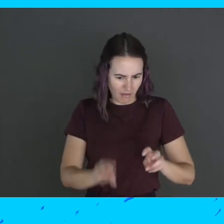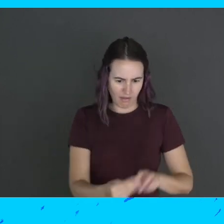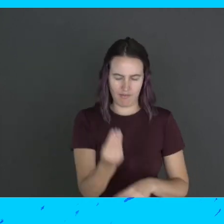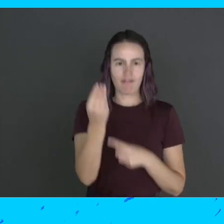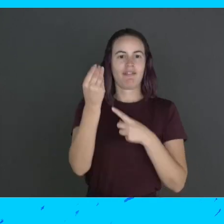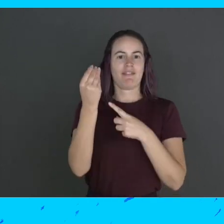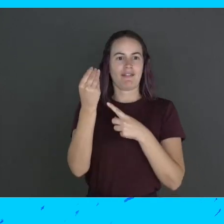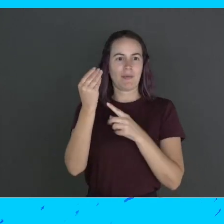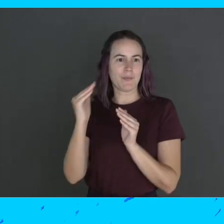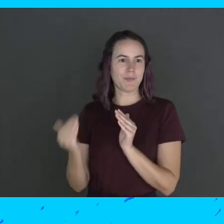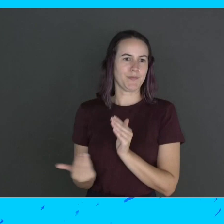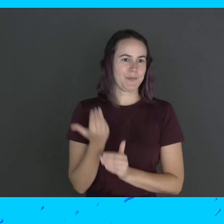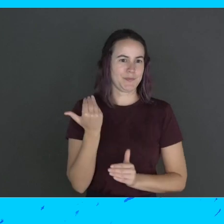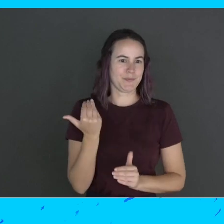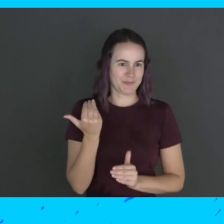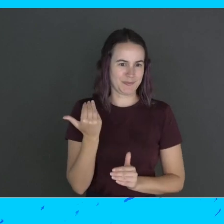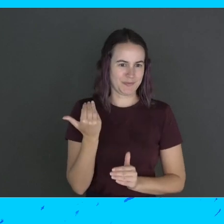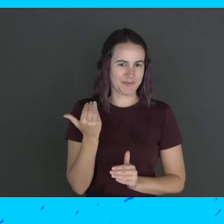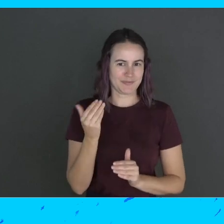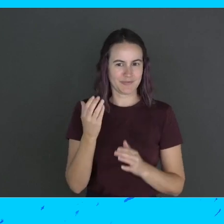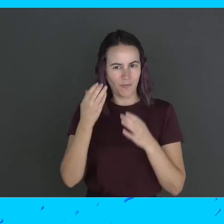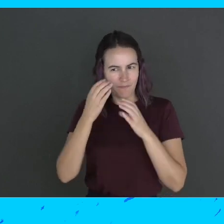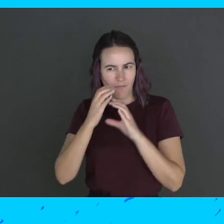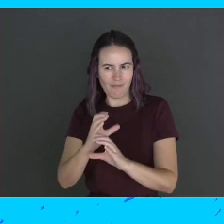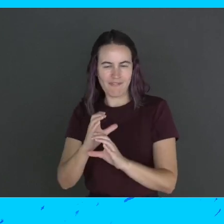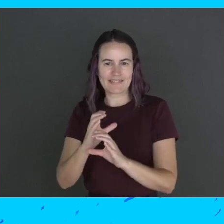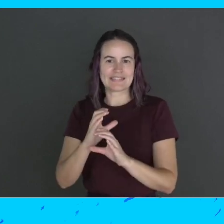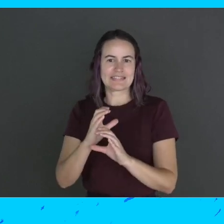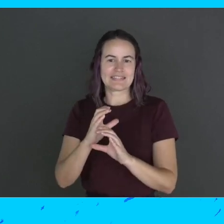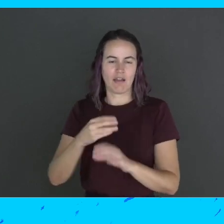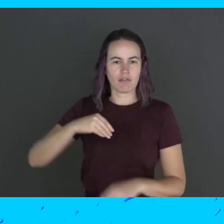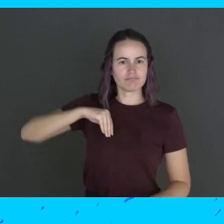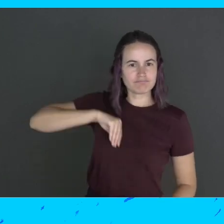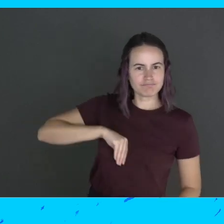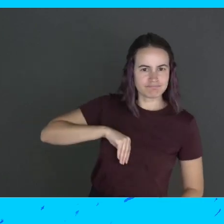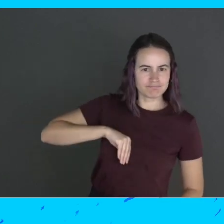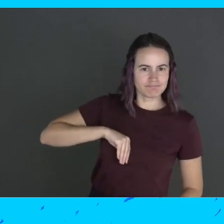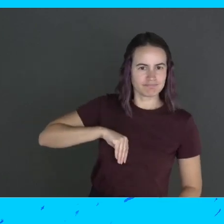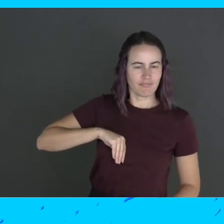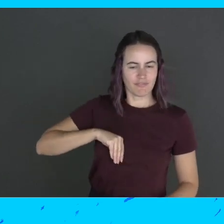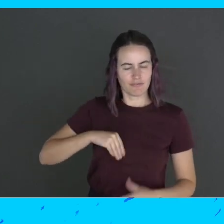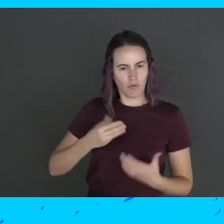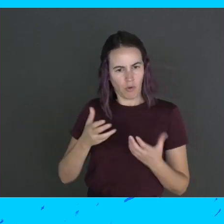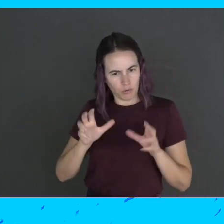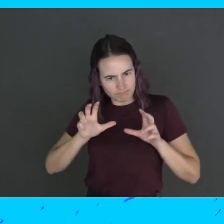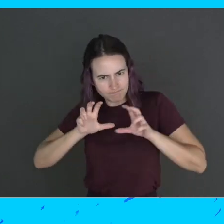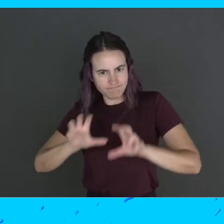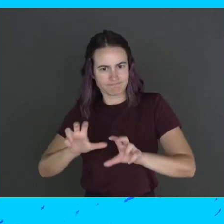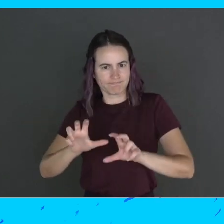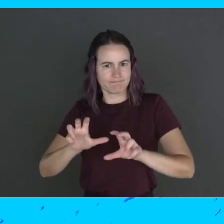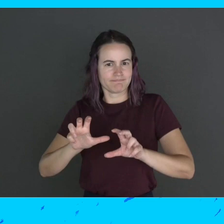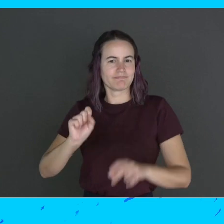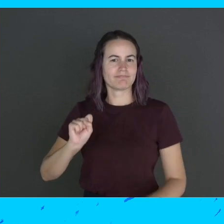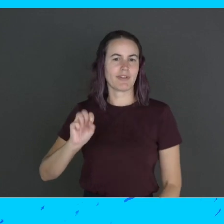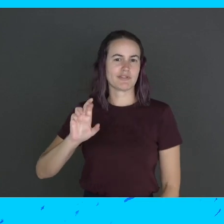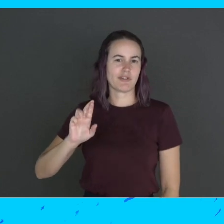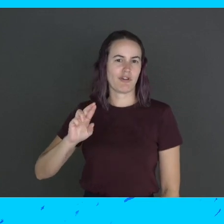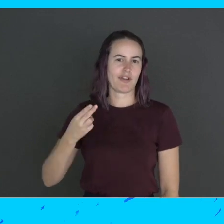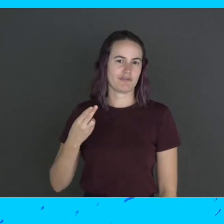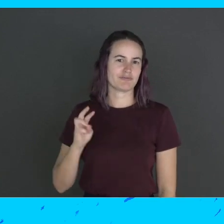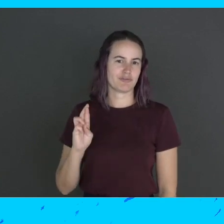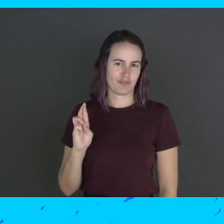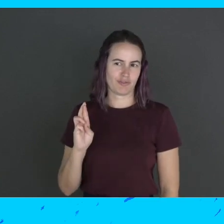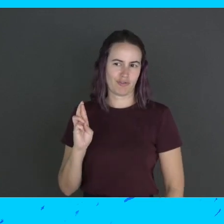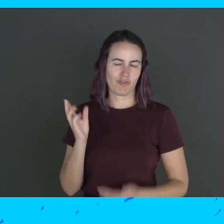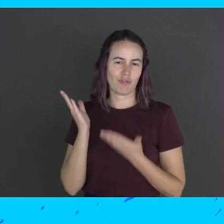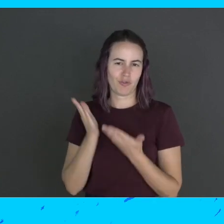les adolescents. Je suis contente de vous avoir ici. Pendant cette séance, nous aurions